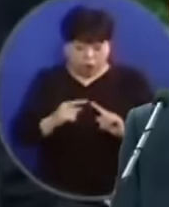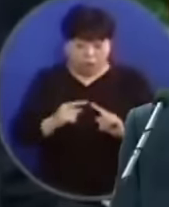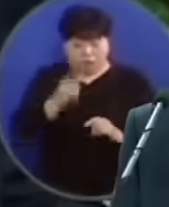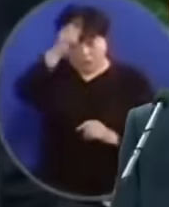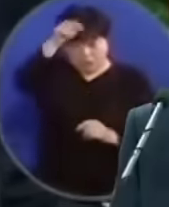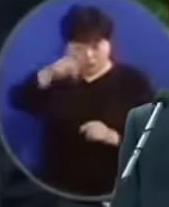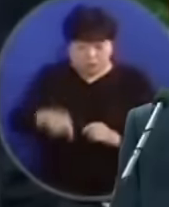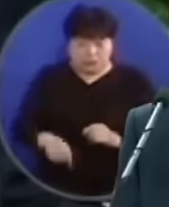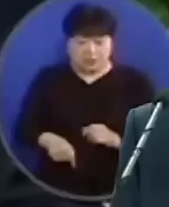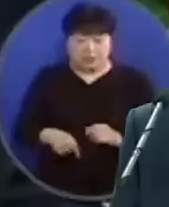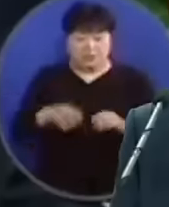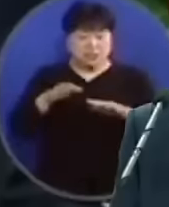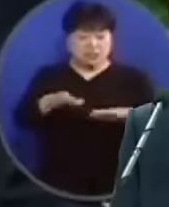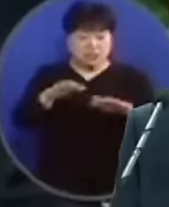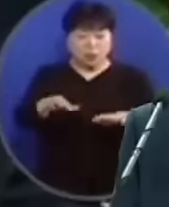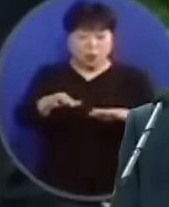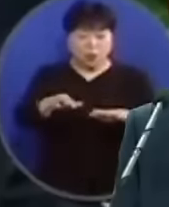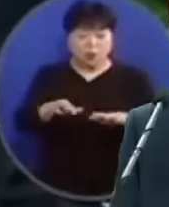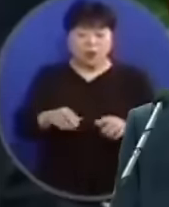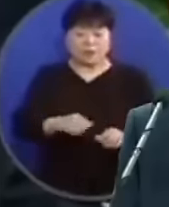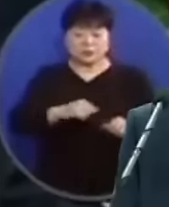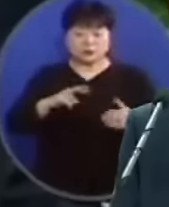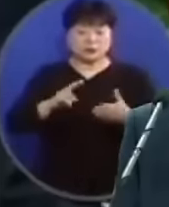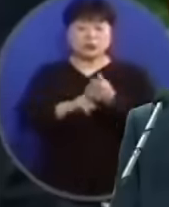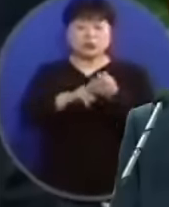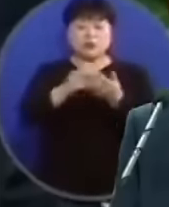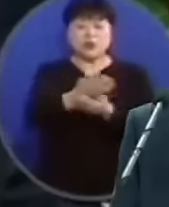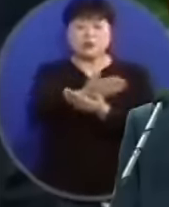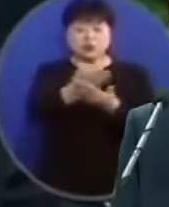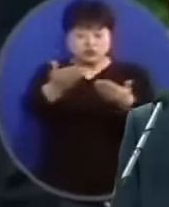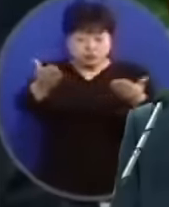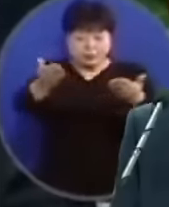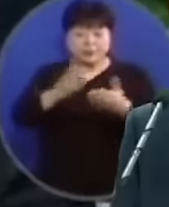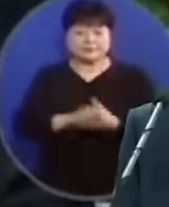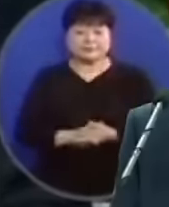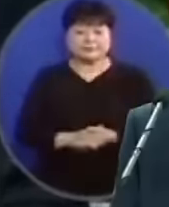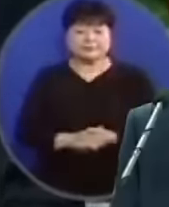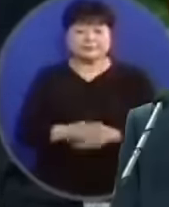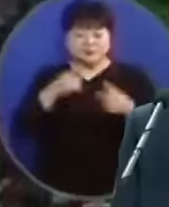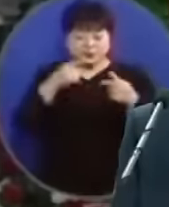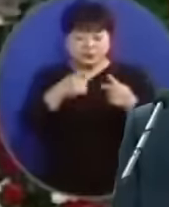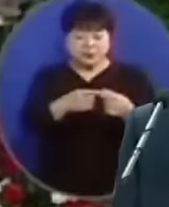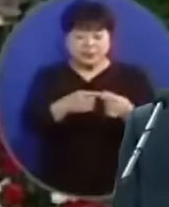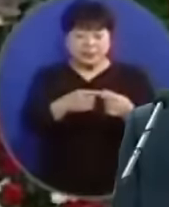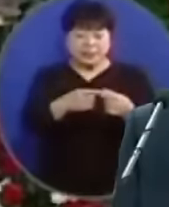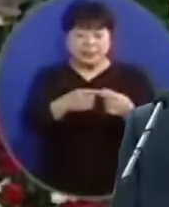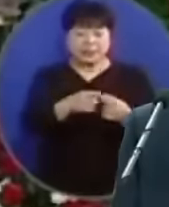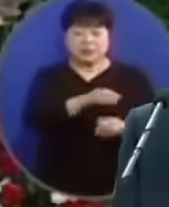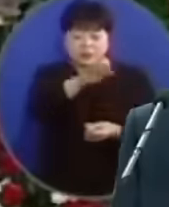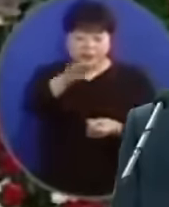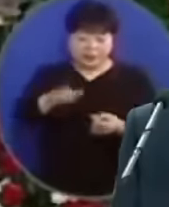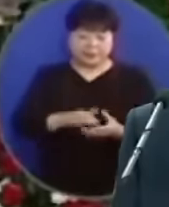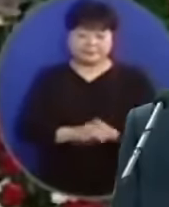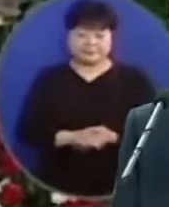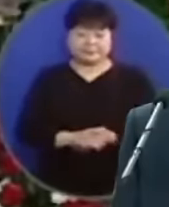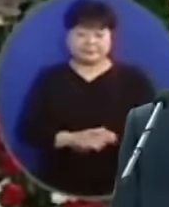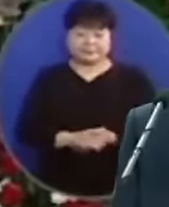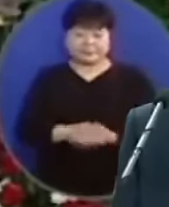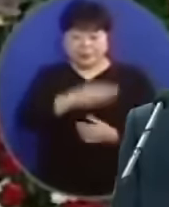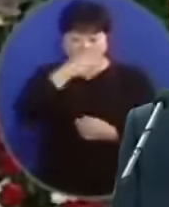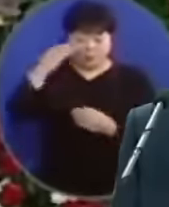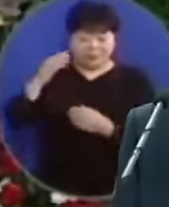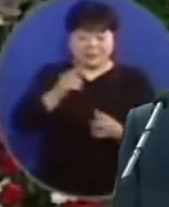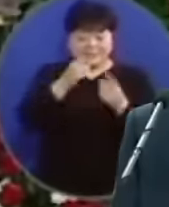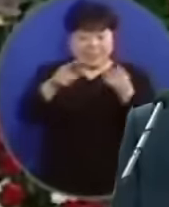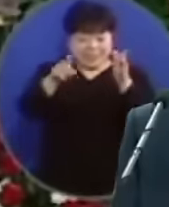천지를 진동하는 역사를 우리 속에 베풀어 주는 것입니다. 첫째로 우리가 올바르게